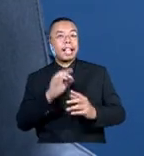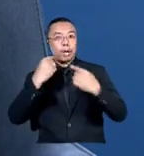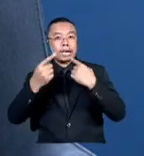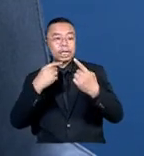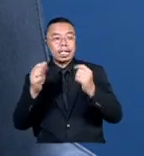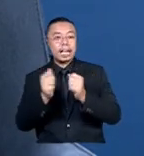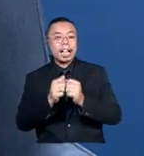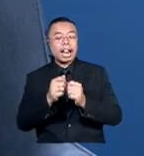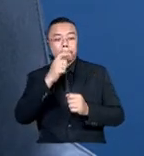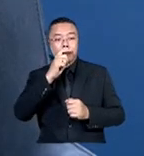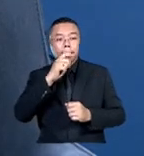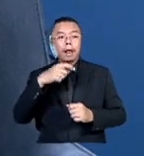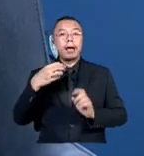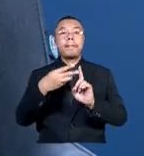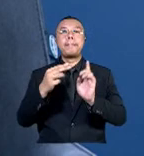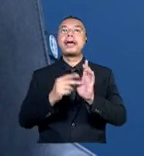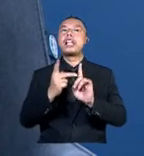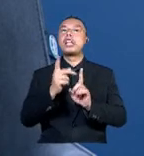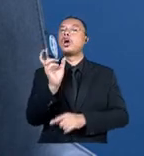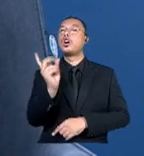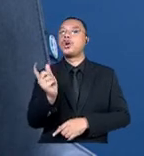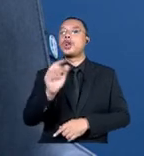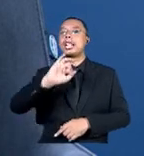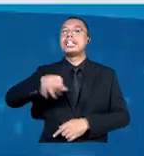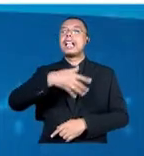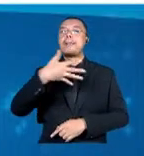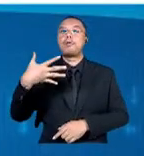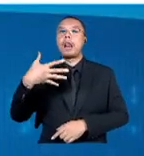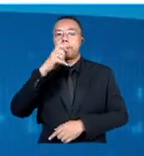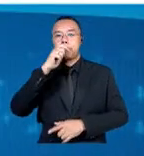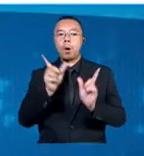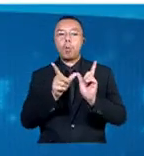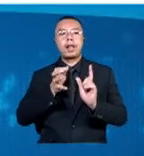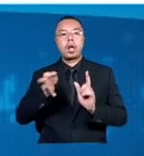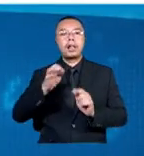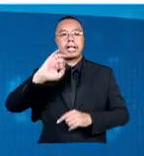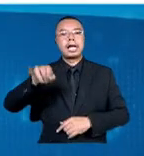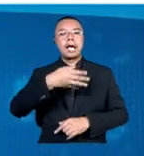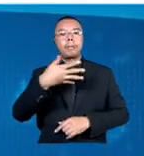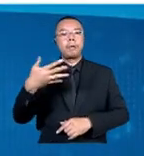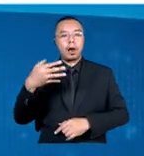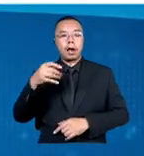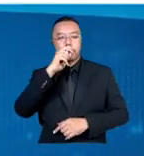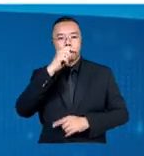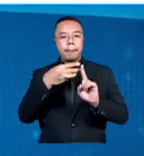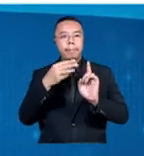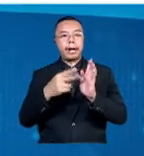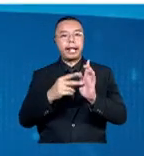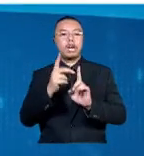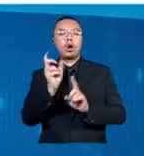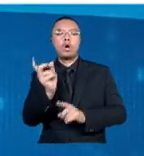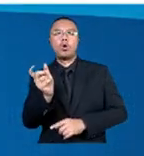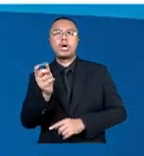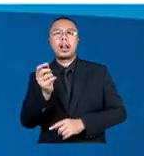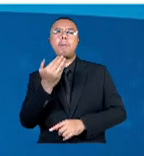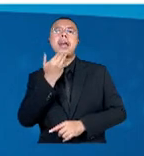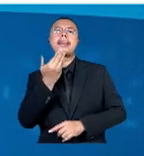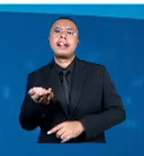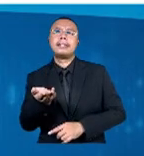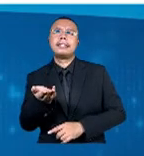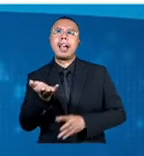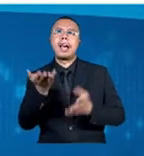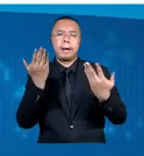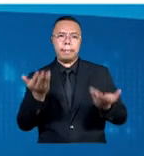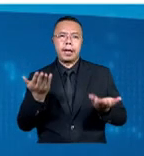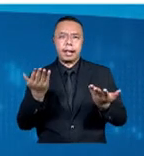nih dengan Bapak Benhur yang ada di Jayapura ya, Bapak Wali Kota Jayapura Benhur Tomimano, untuk tahu lebih dalam lagi